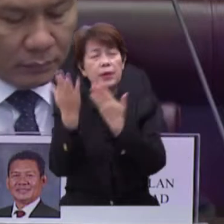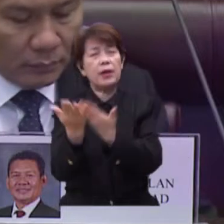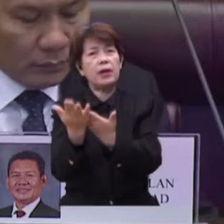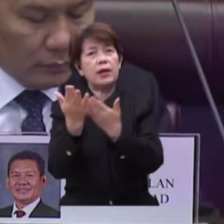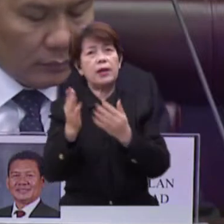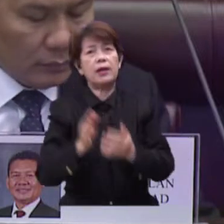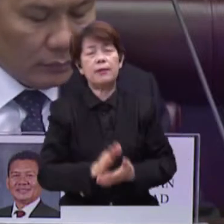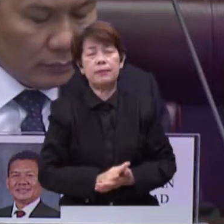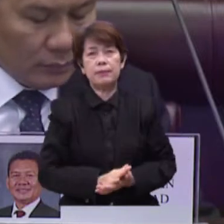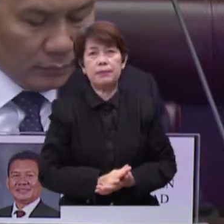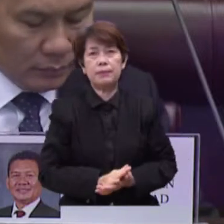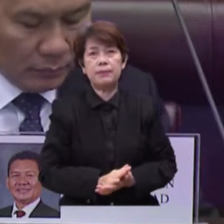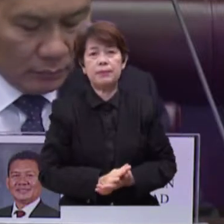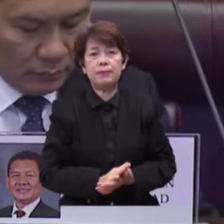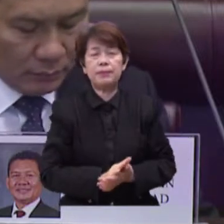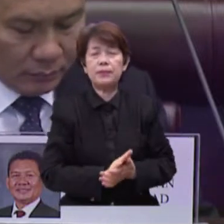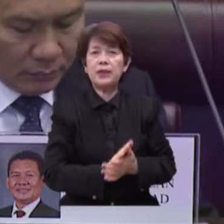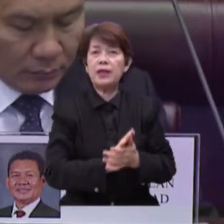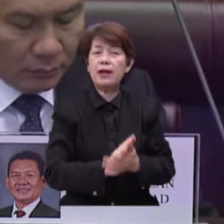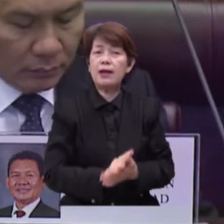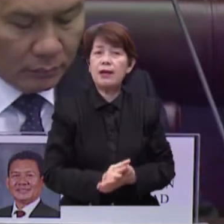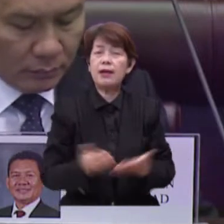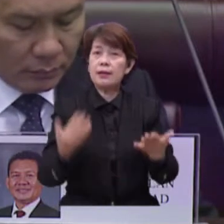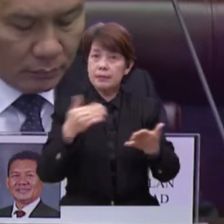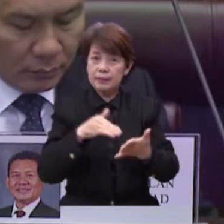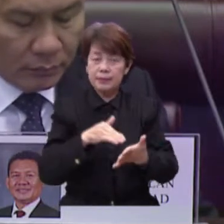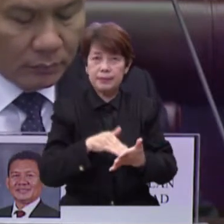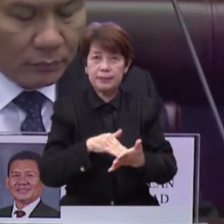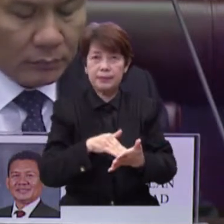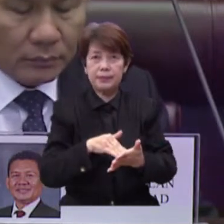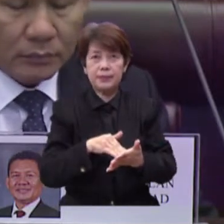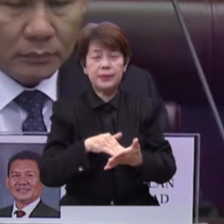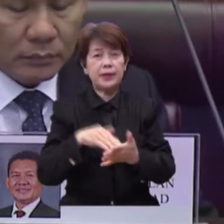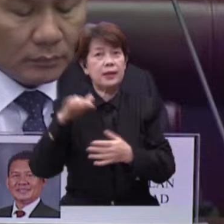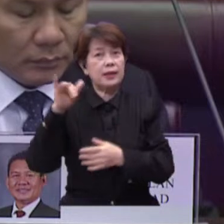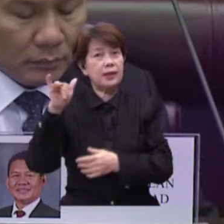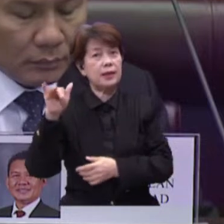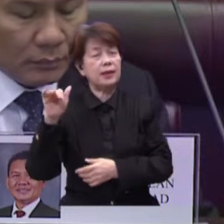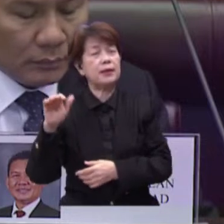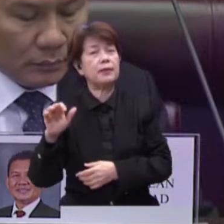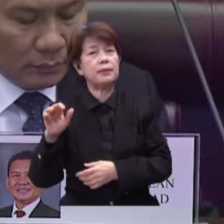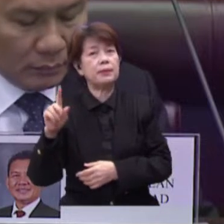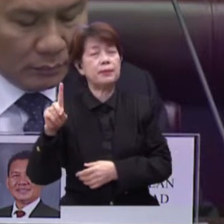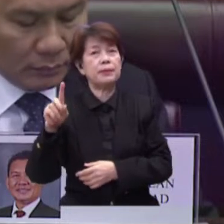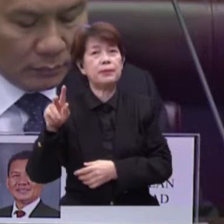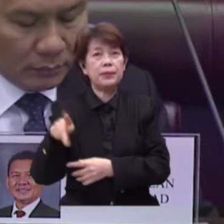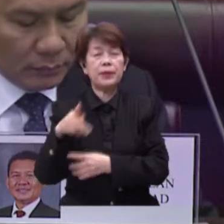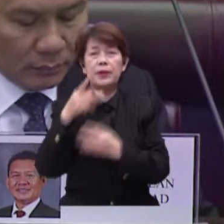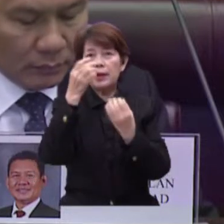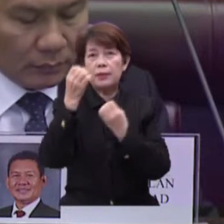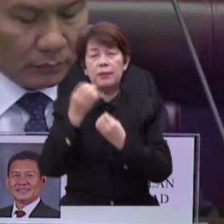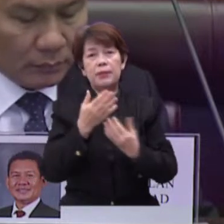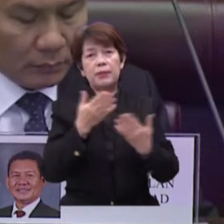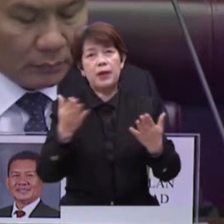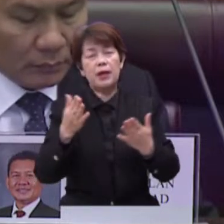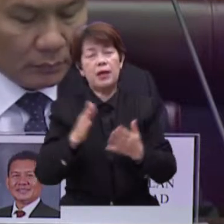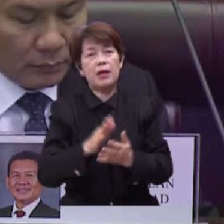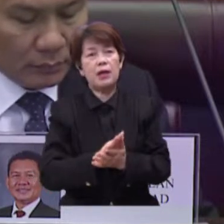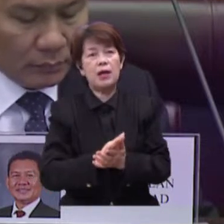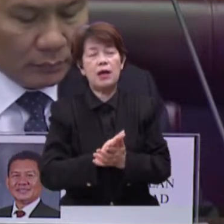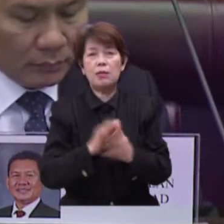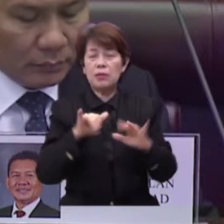dan sepekan lagi Tansi yang di petua masyarakat Malaysia